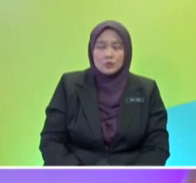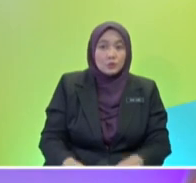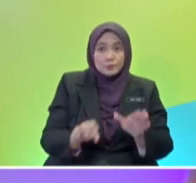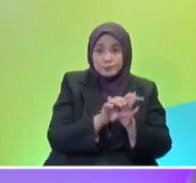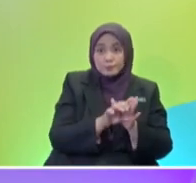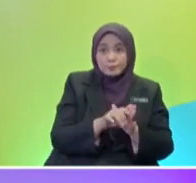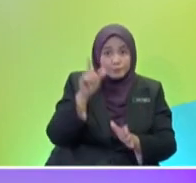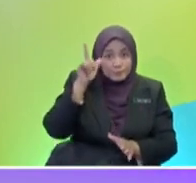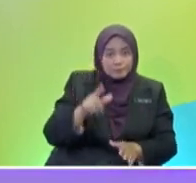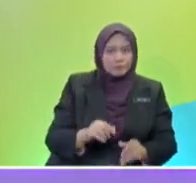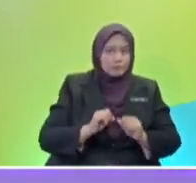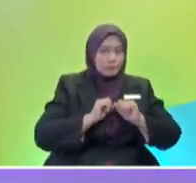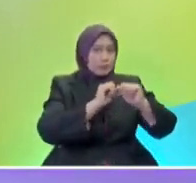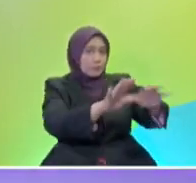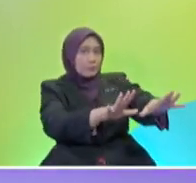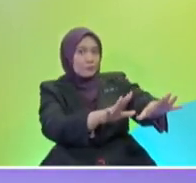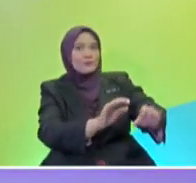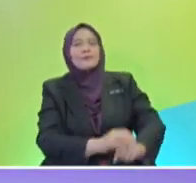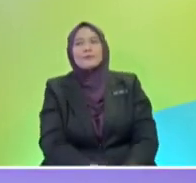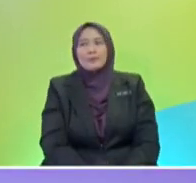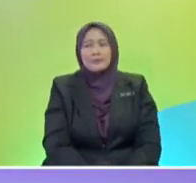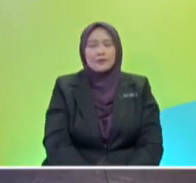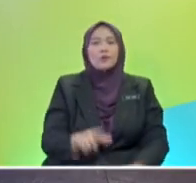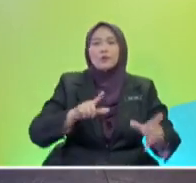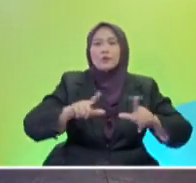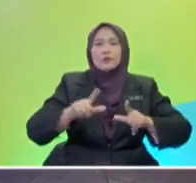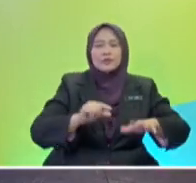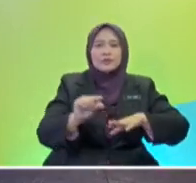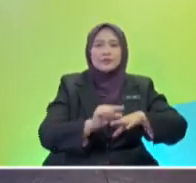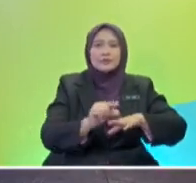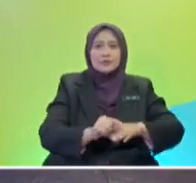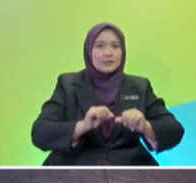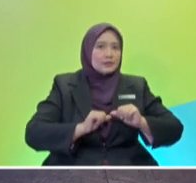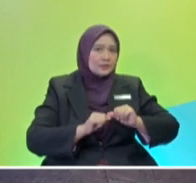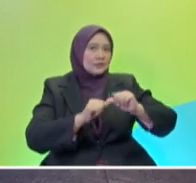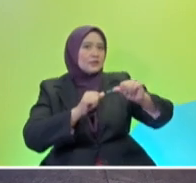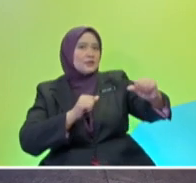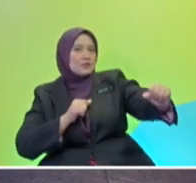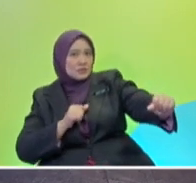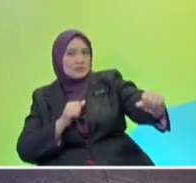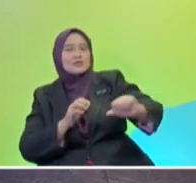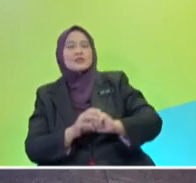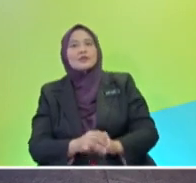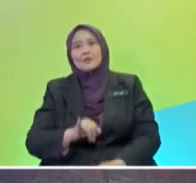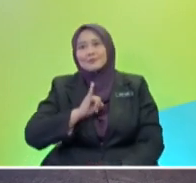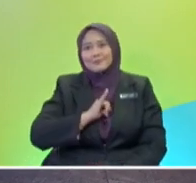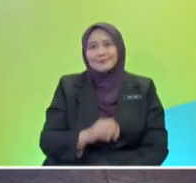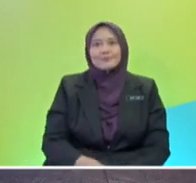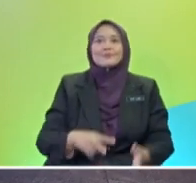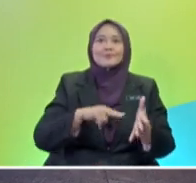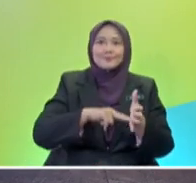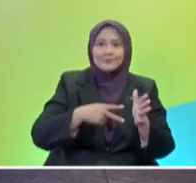1 2 3 Oke jadi Lori itu bergerak menjauhi saya menjauhi itu itu maksud